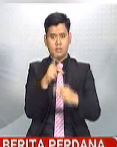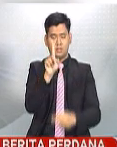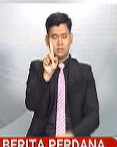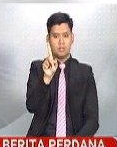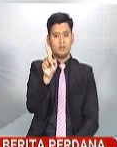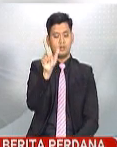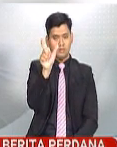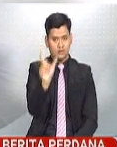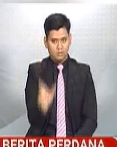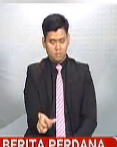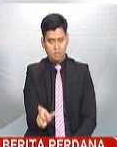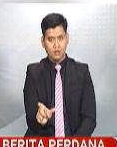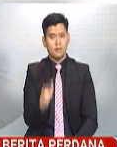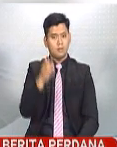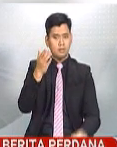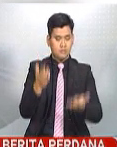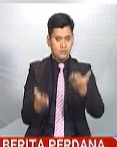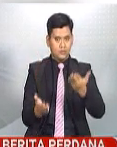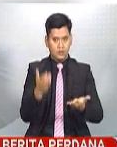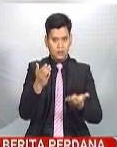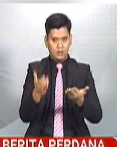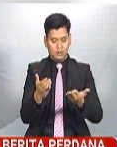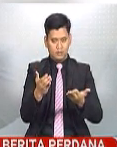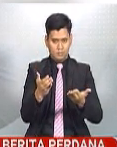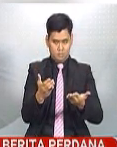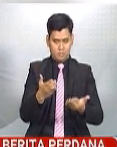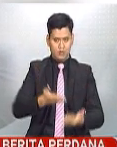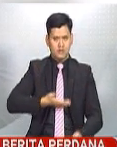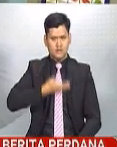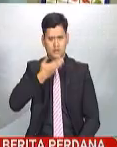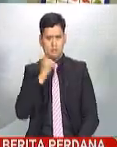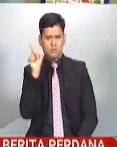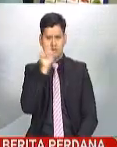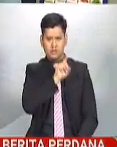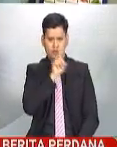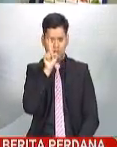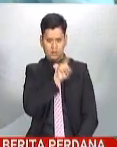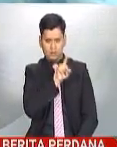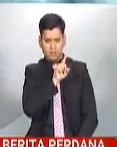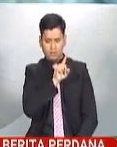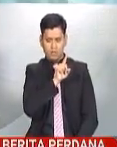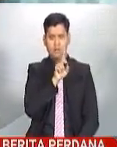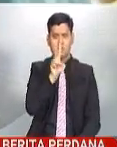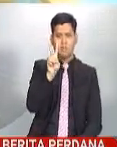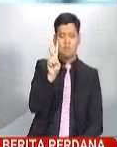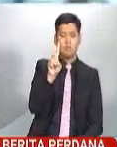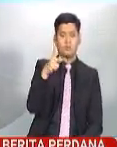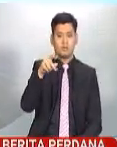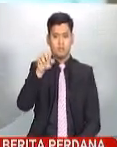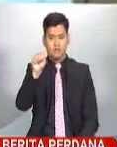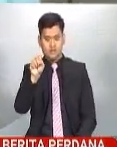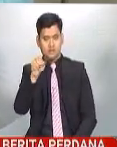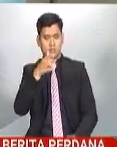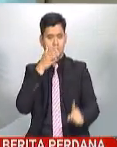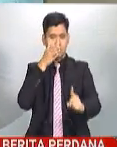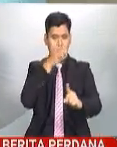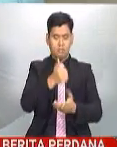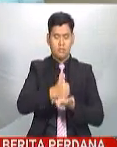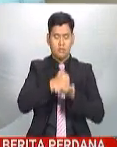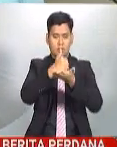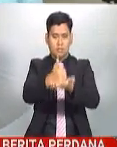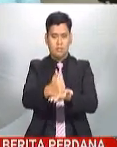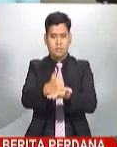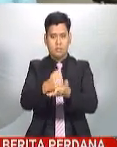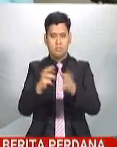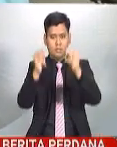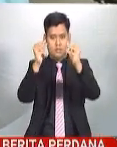severe acute respiratory infection, SARI, dan dua lagi kes daripada misi bantuan kemanusiaan. Sehingga kini, dua